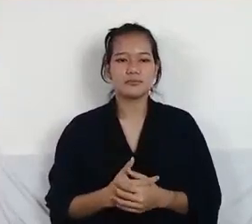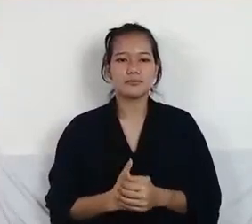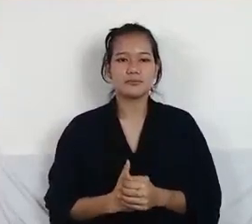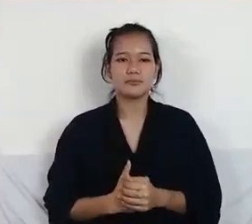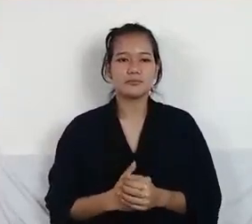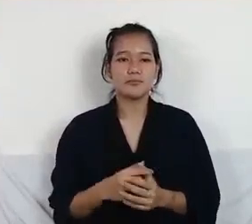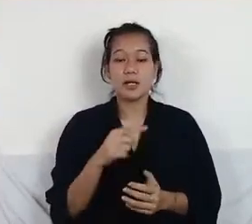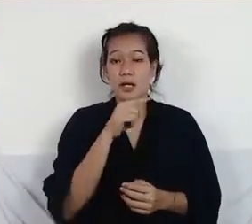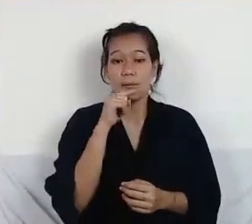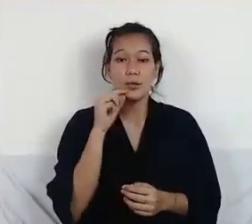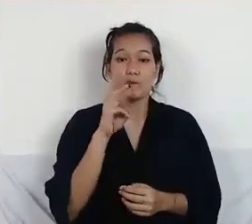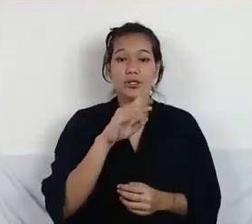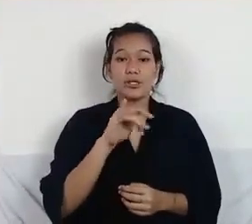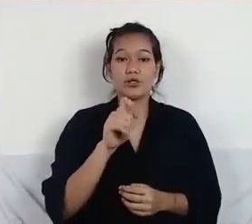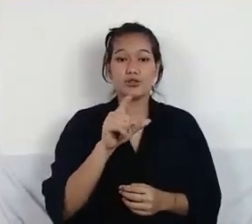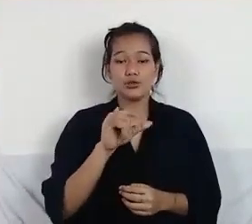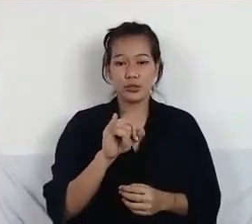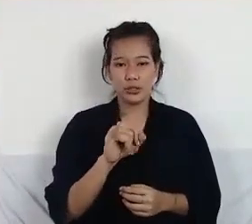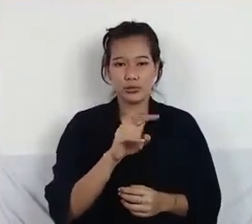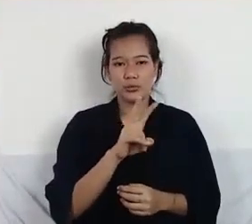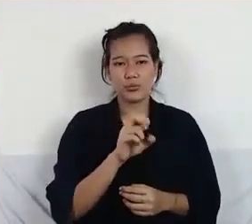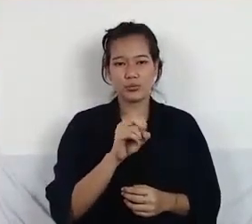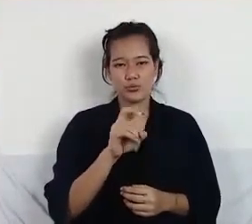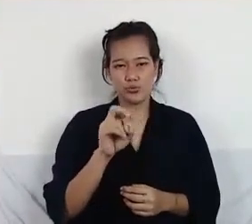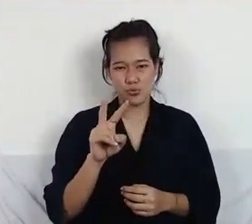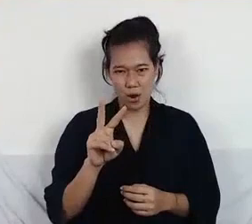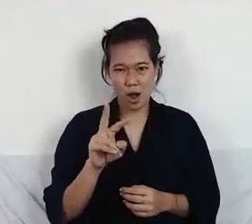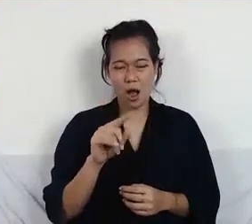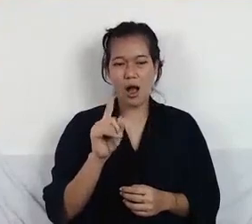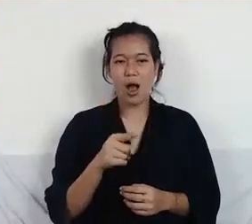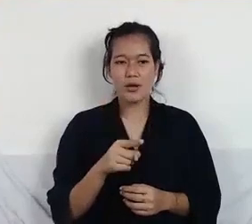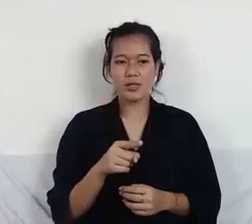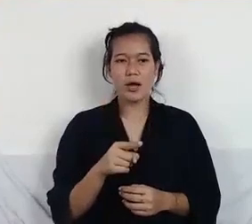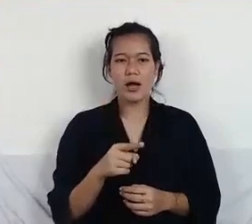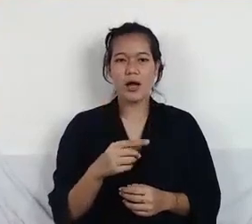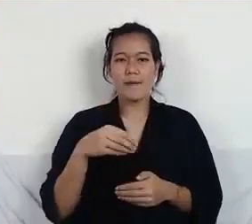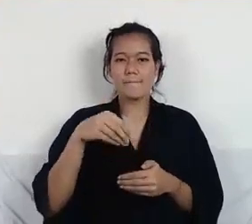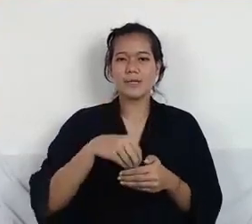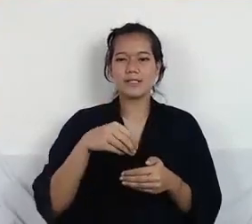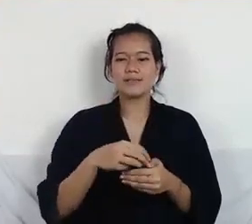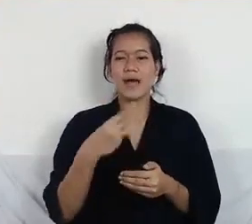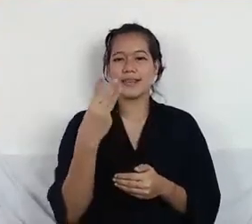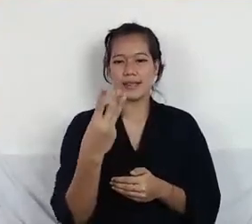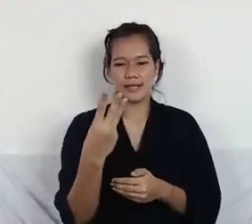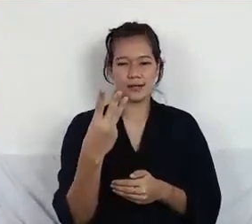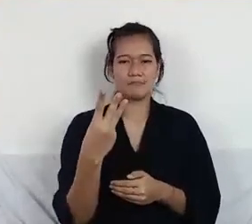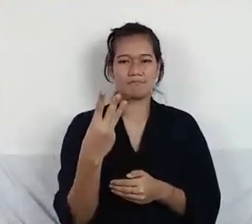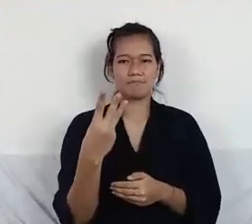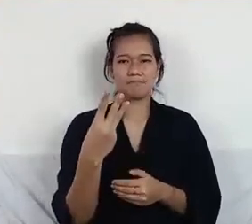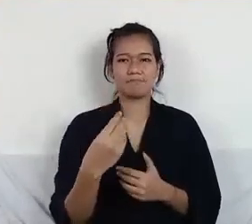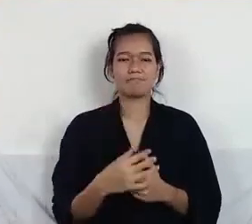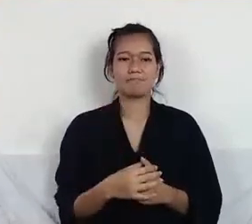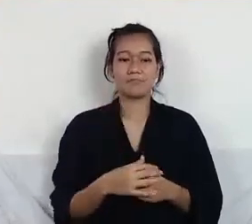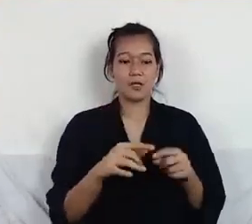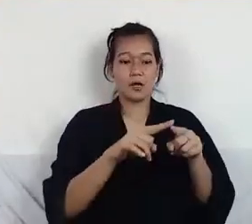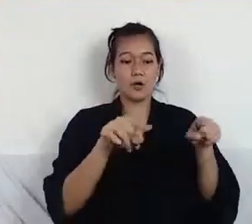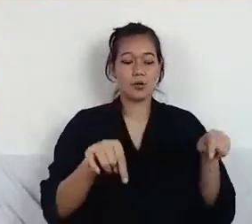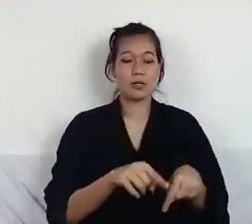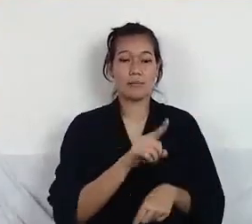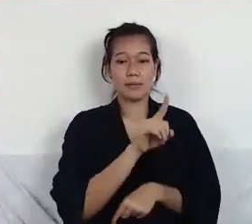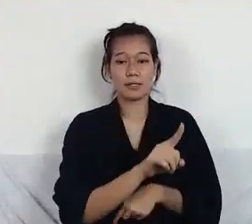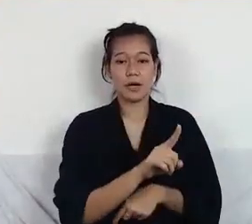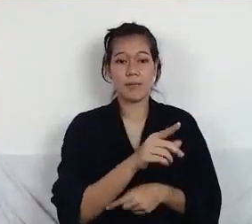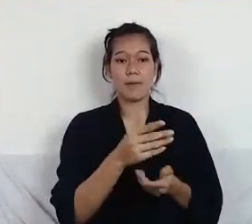Pada Minggu 3 Juli 2022 akan ada 3 kotak persembahan. Kotak pertama